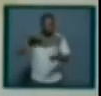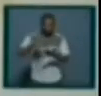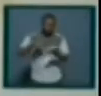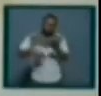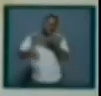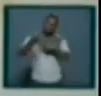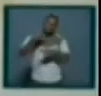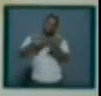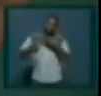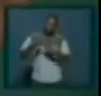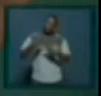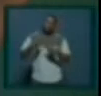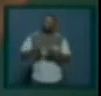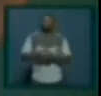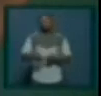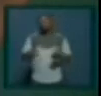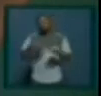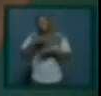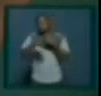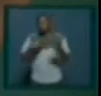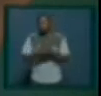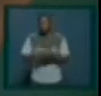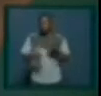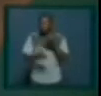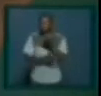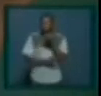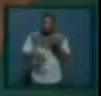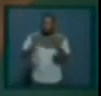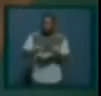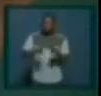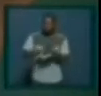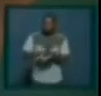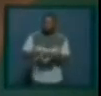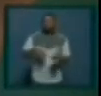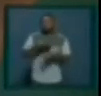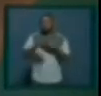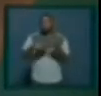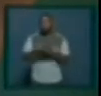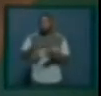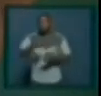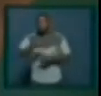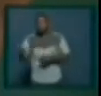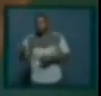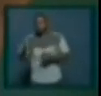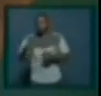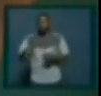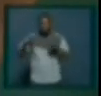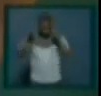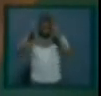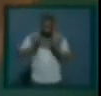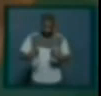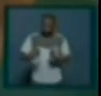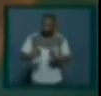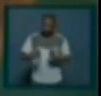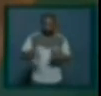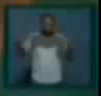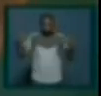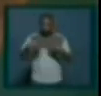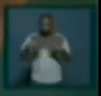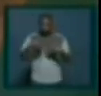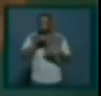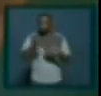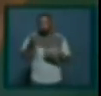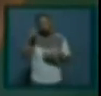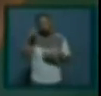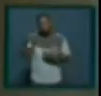tous les pays, là, c'est comme ça. Tout comme lui, pour le professeur Cabré, il n'y a pas de crainte à se faire